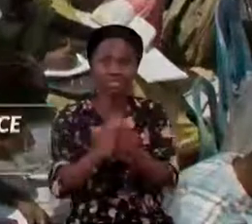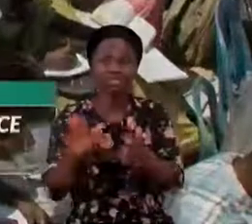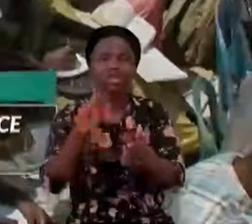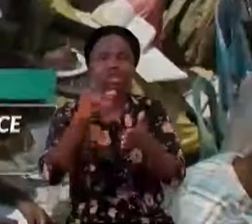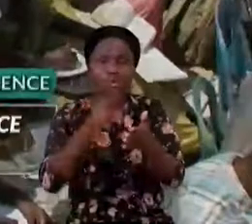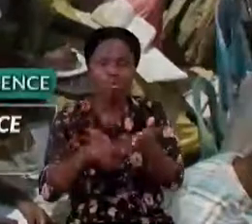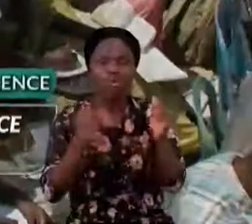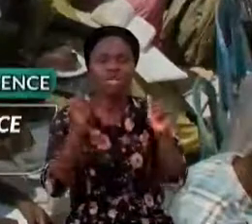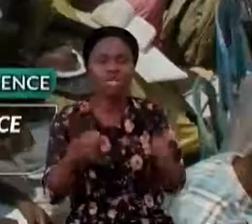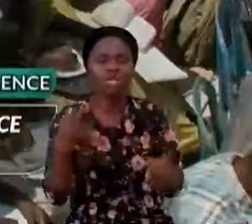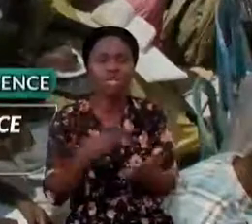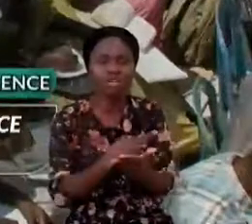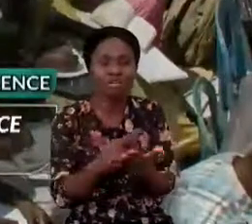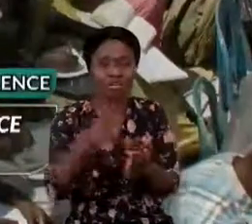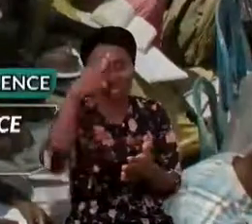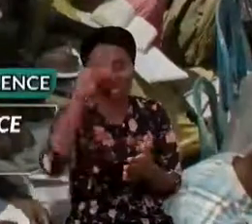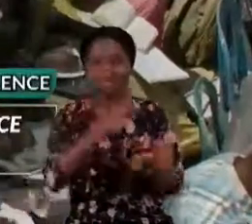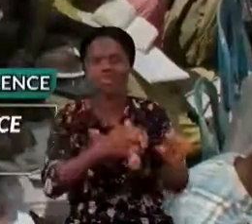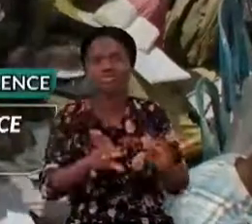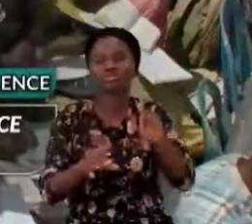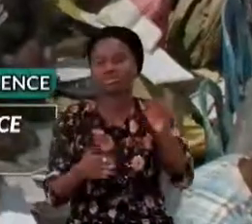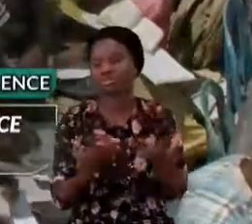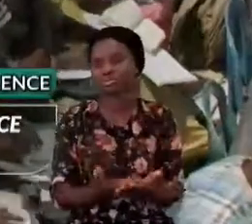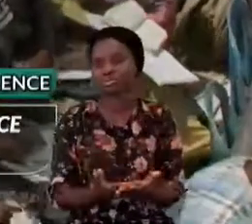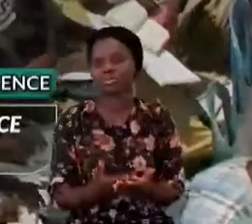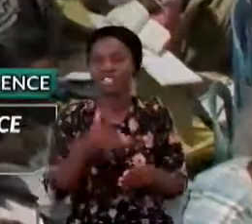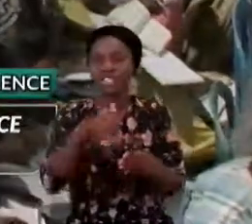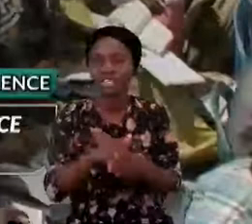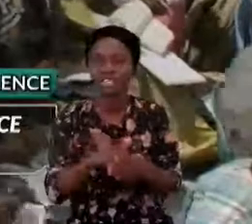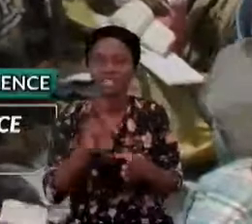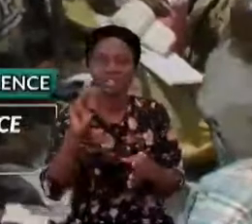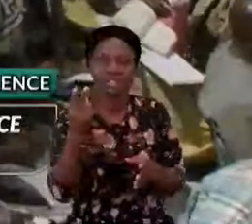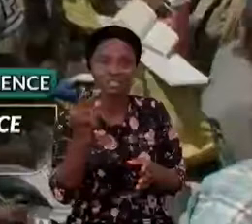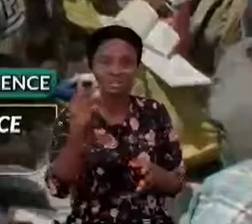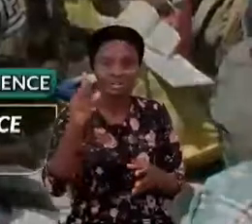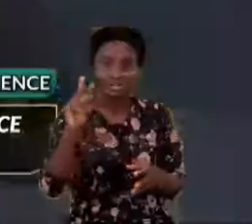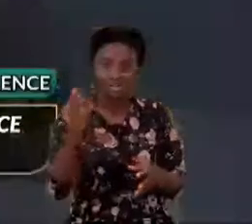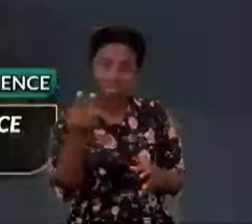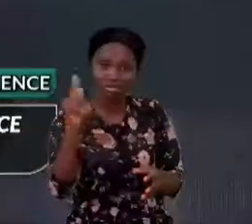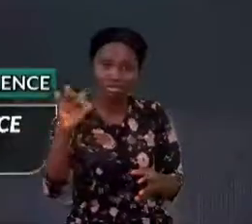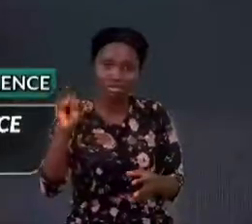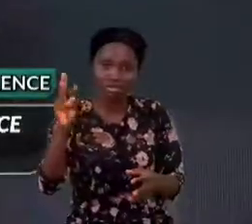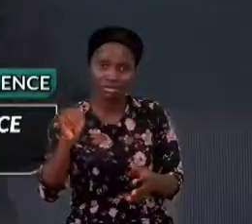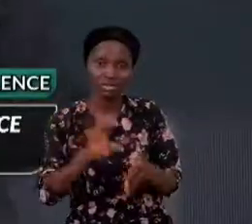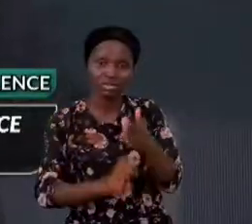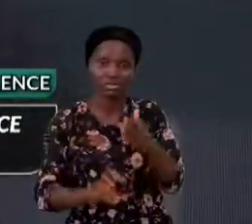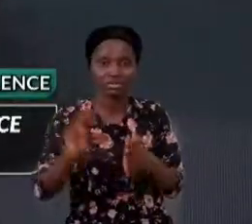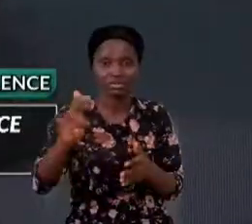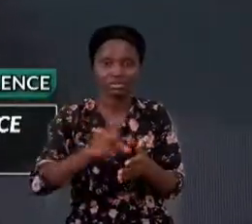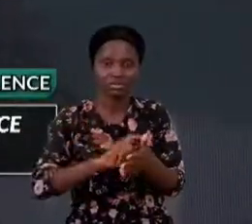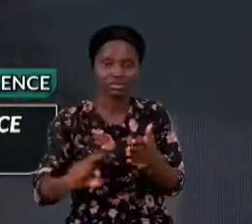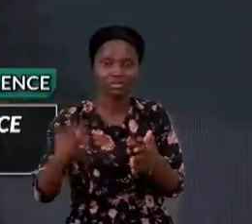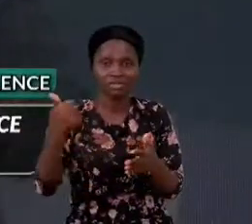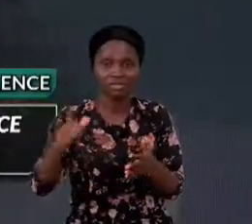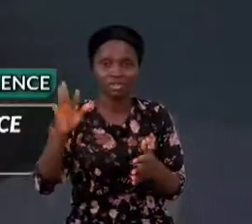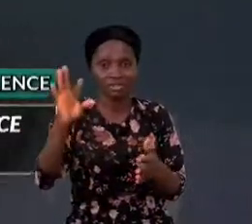verset 19. 2 Timothée, chapitre 2, verset 19. La Bible dit, «